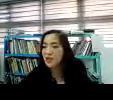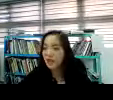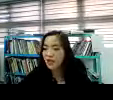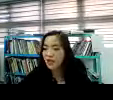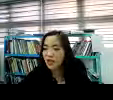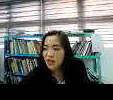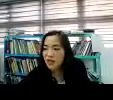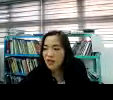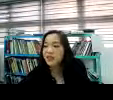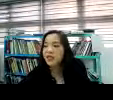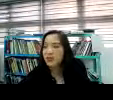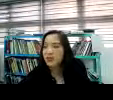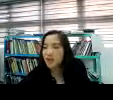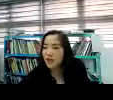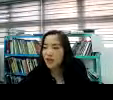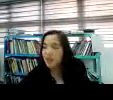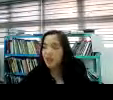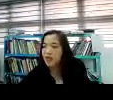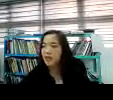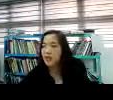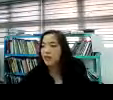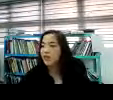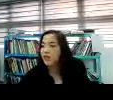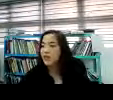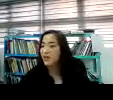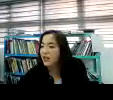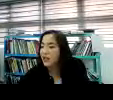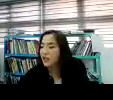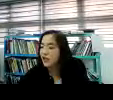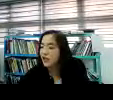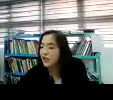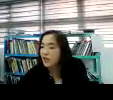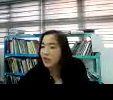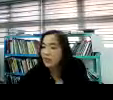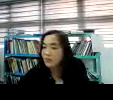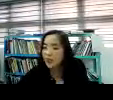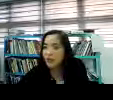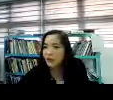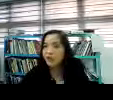DA, ayan, sila po yung mga kasama natin. And yung mga,